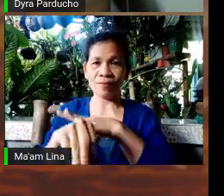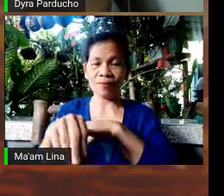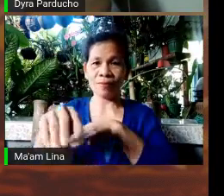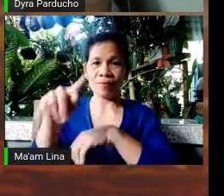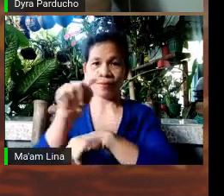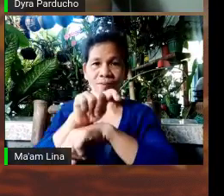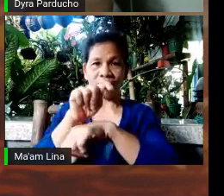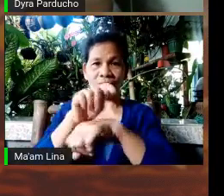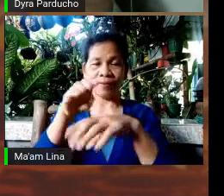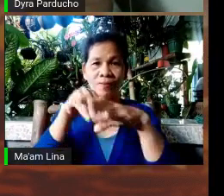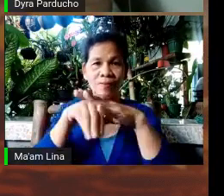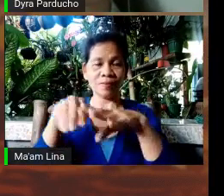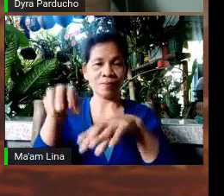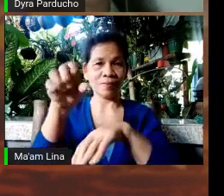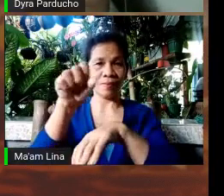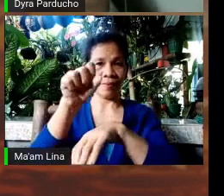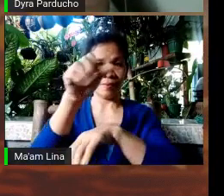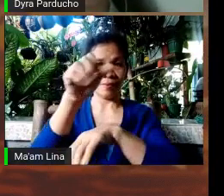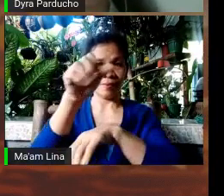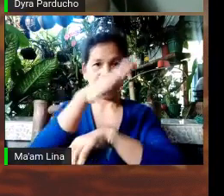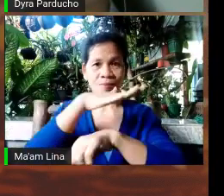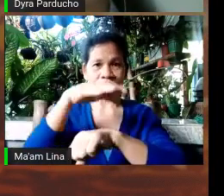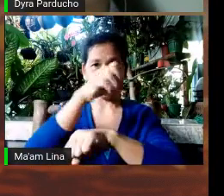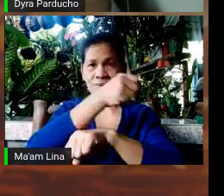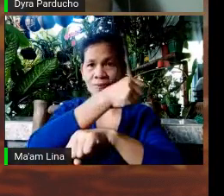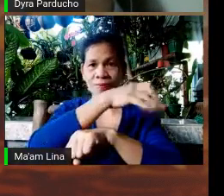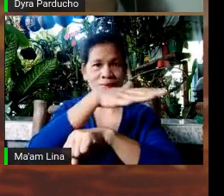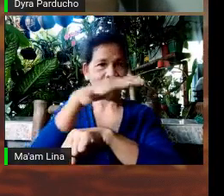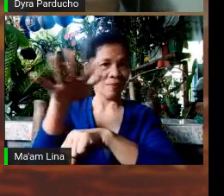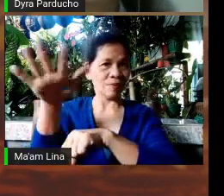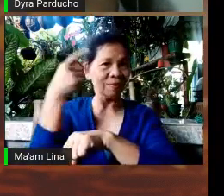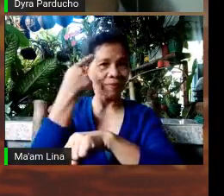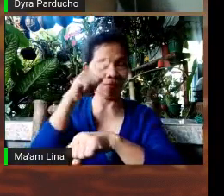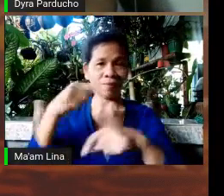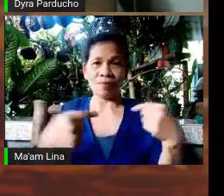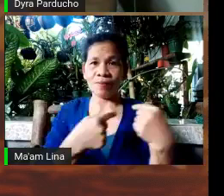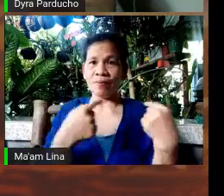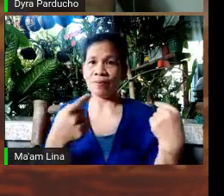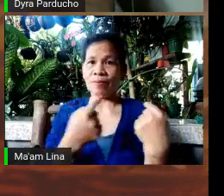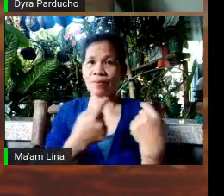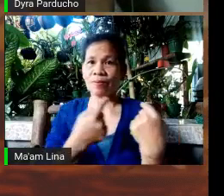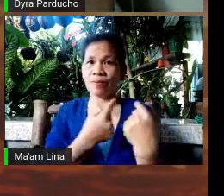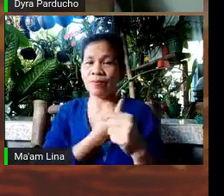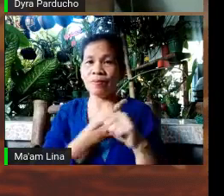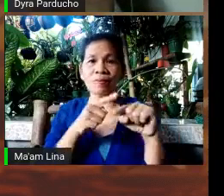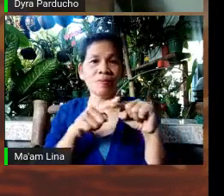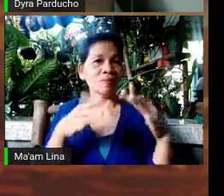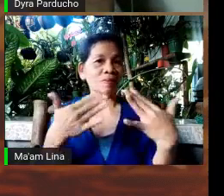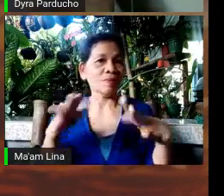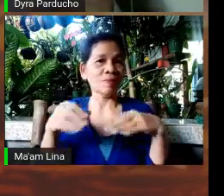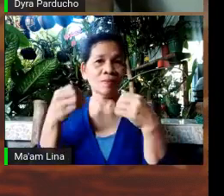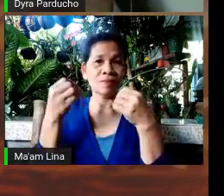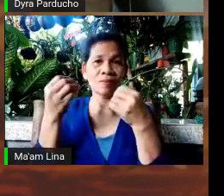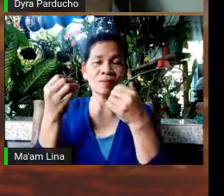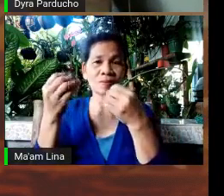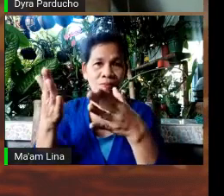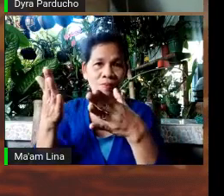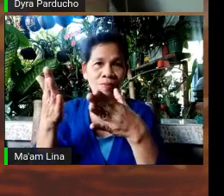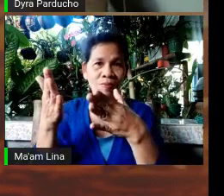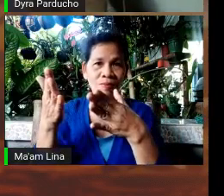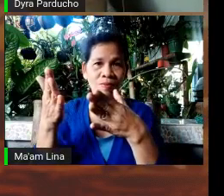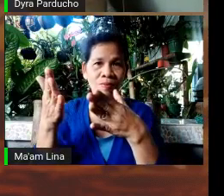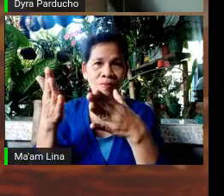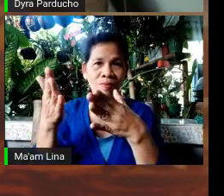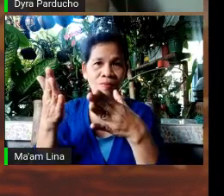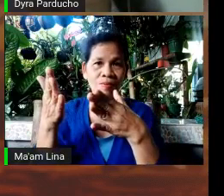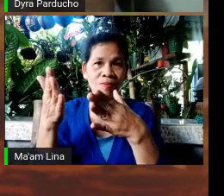po sa kanilang po mga kasalanan. Ngunit po yung paghahandog po ngayon ay hindi po bisabihin po ay nalinis na